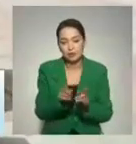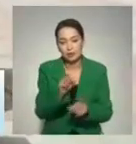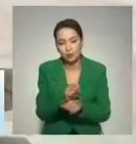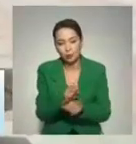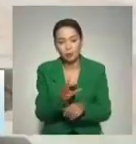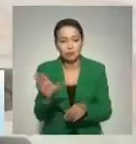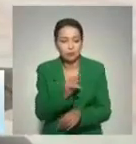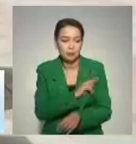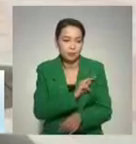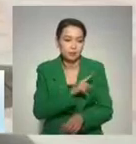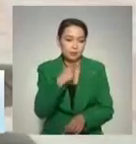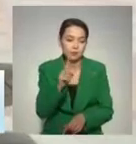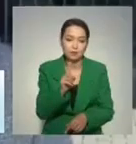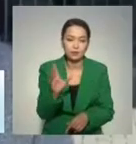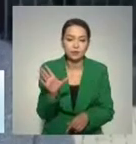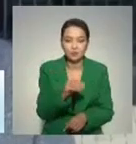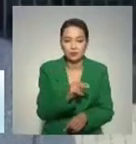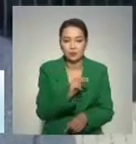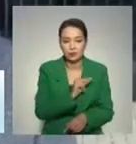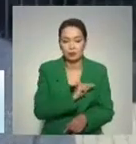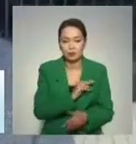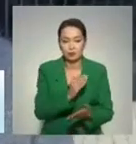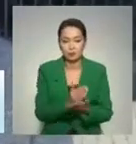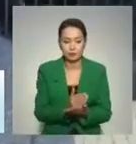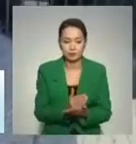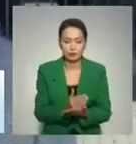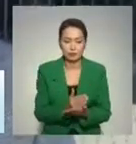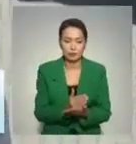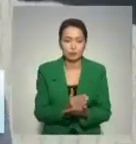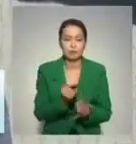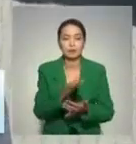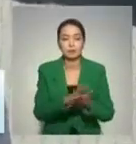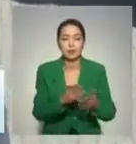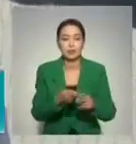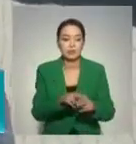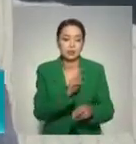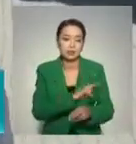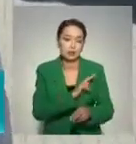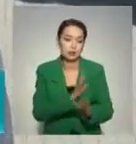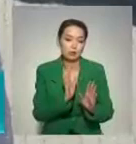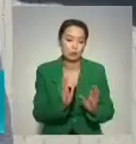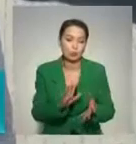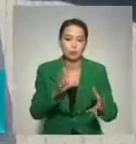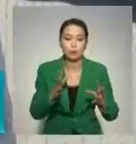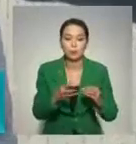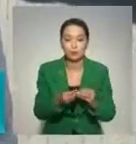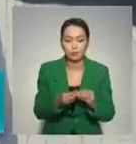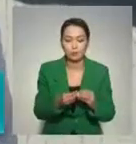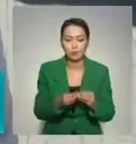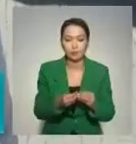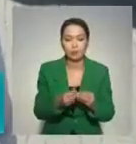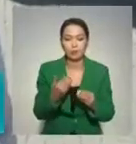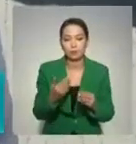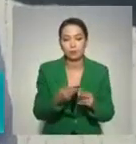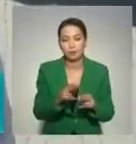рабочей группы говорят, что есть над чем работать. В дальнейшем эти работы не прекратятся. По результатам изучения в соответствующие